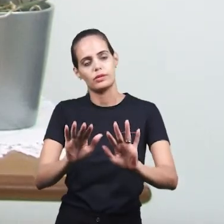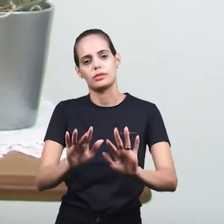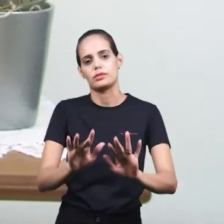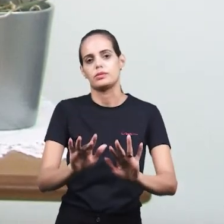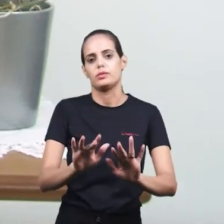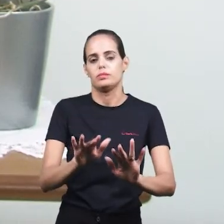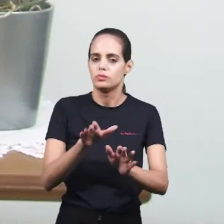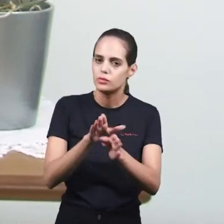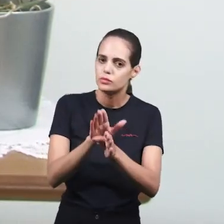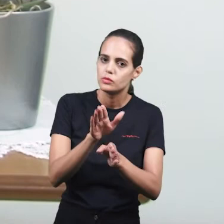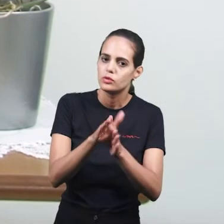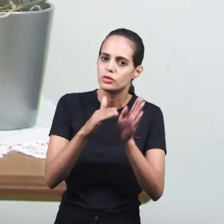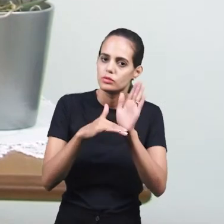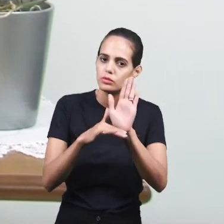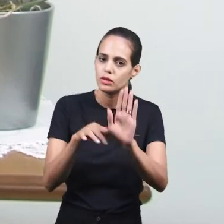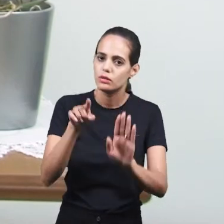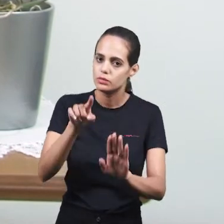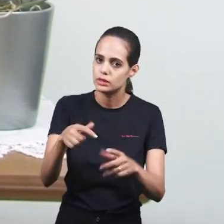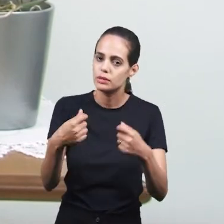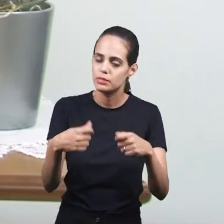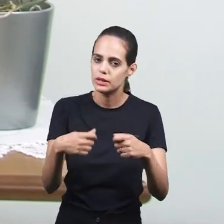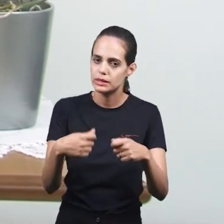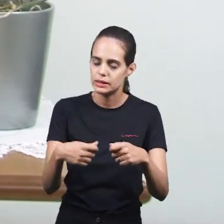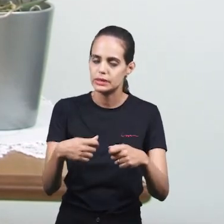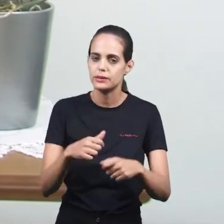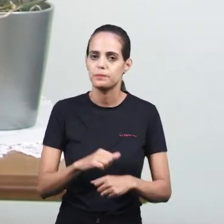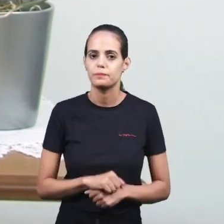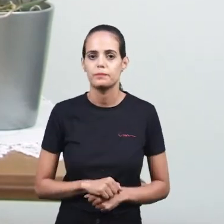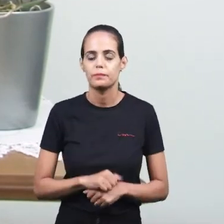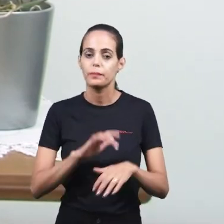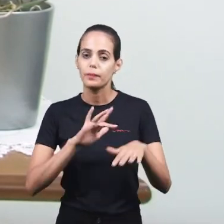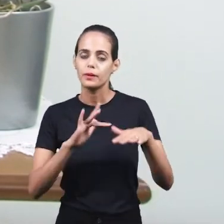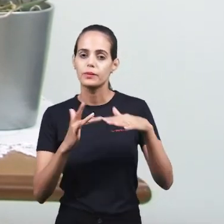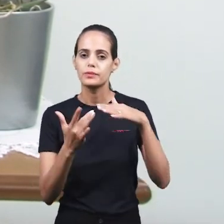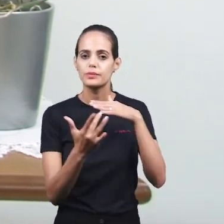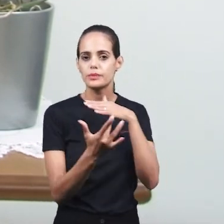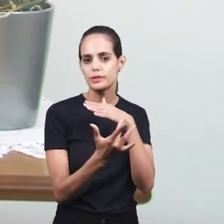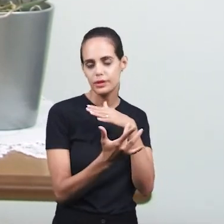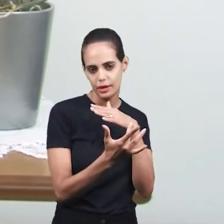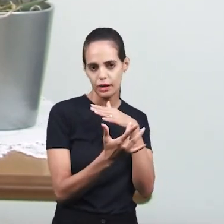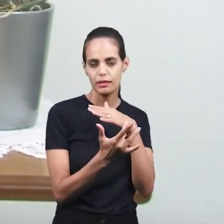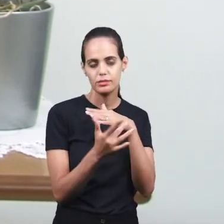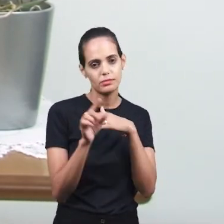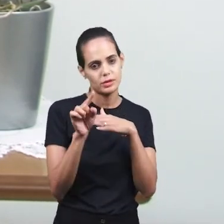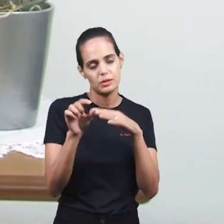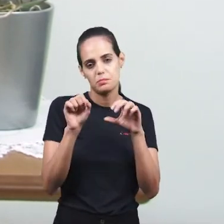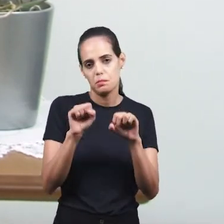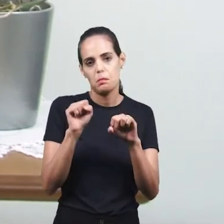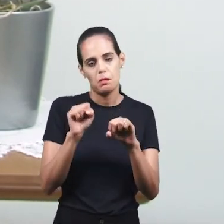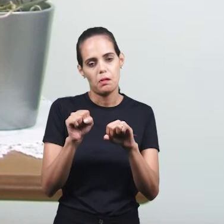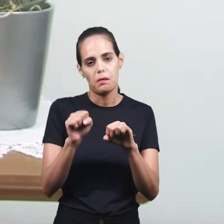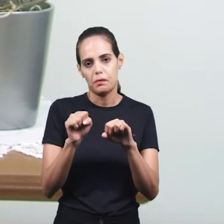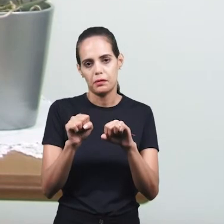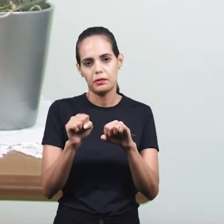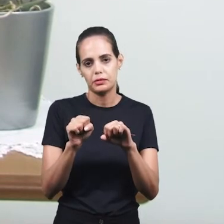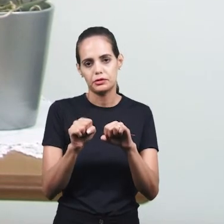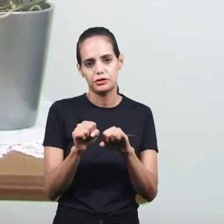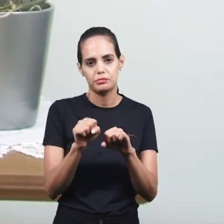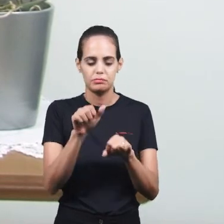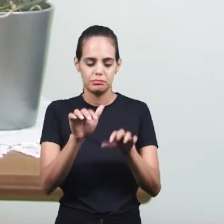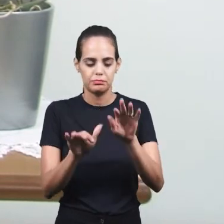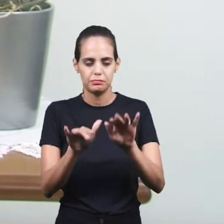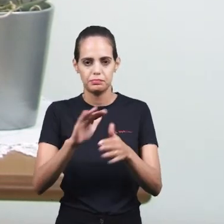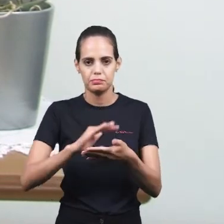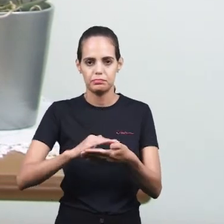делать дальше. Наши социальные сети также хотели бы напомнить, они доступны для